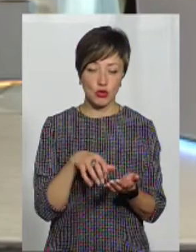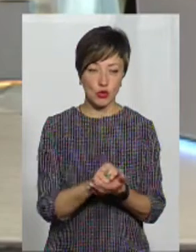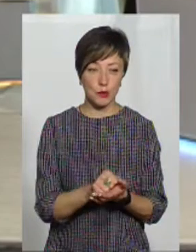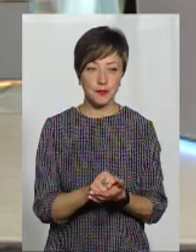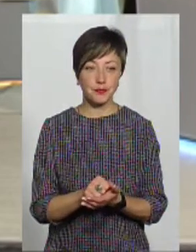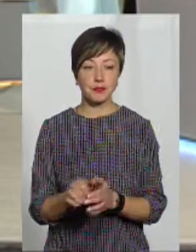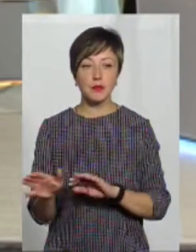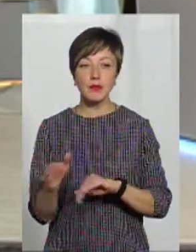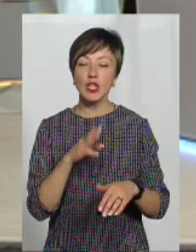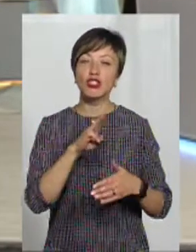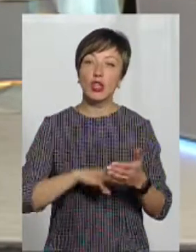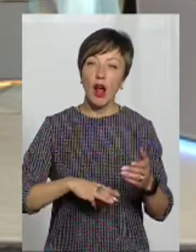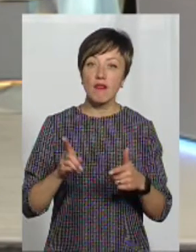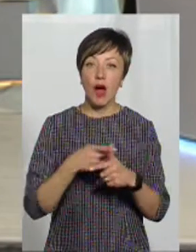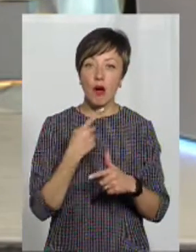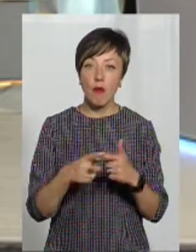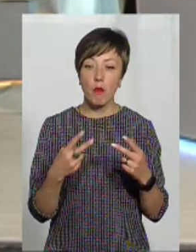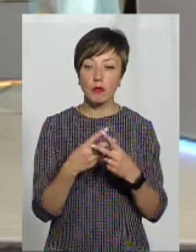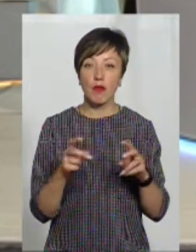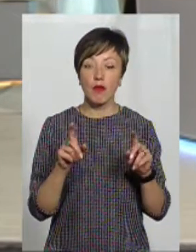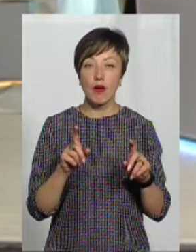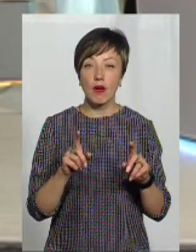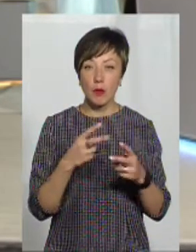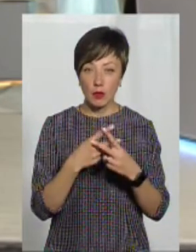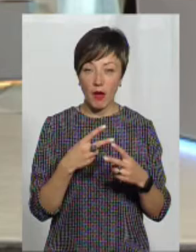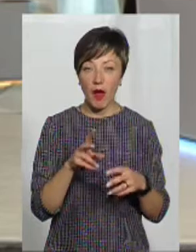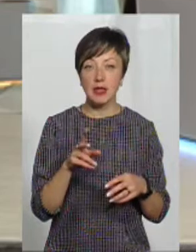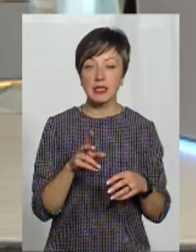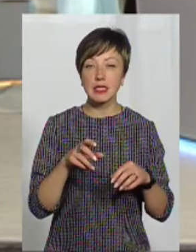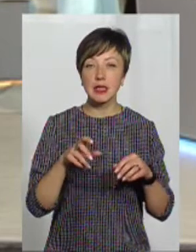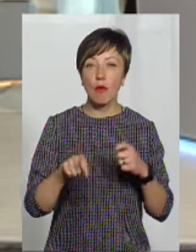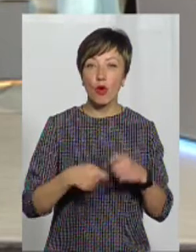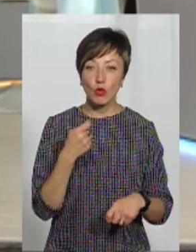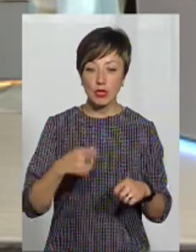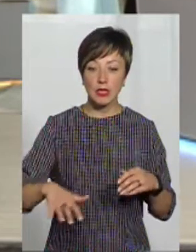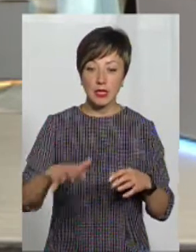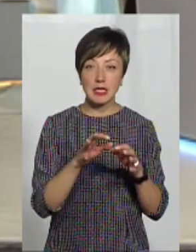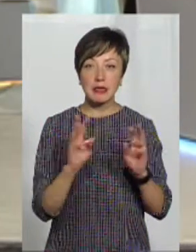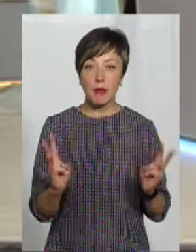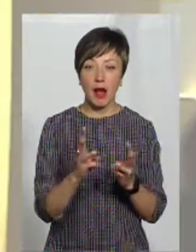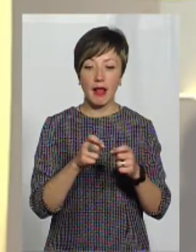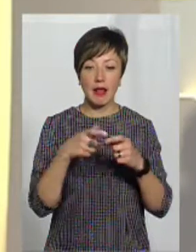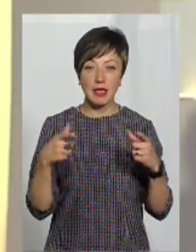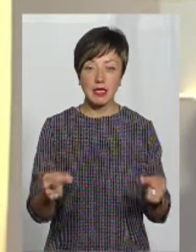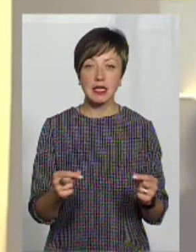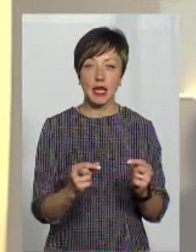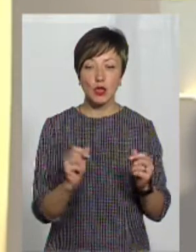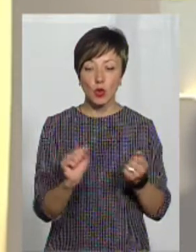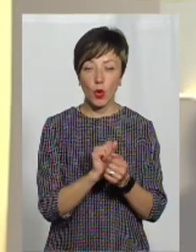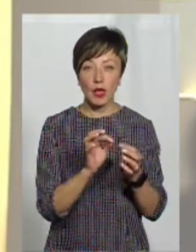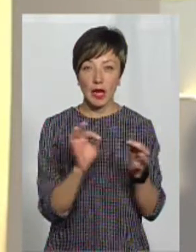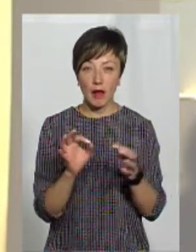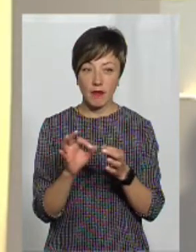того, штраф або позбавлення волі за правопорушення у сфері довкілля, зокрема за спалювання листя та сухої трави на